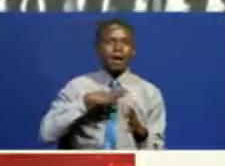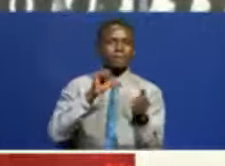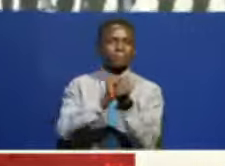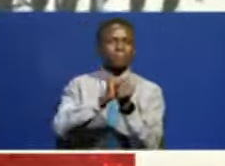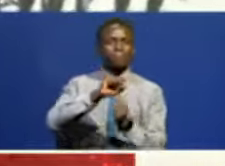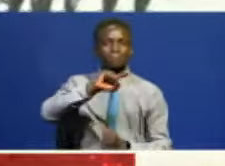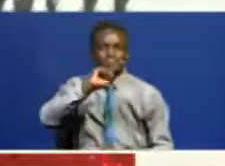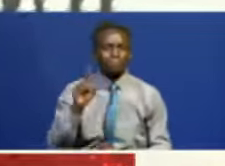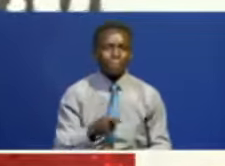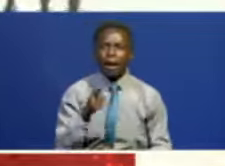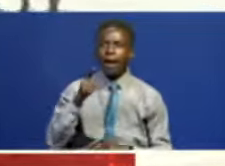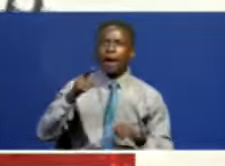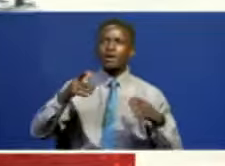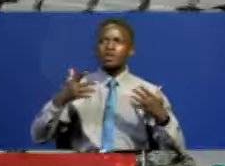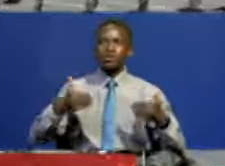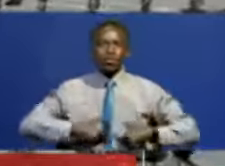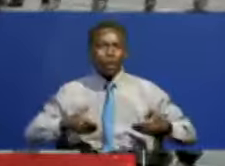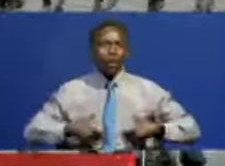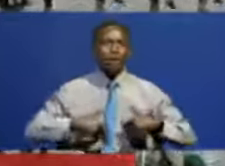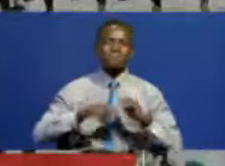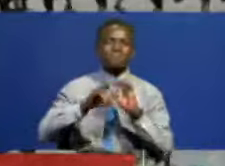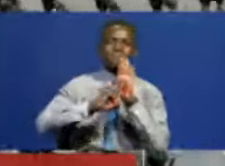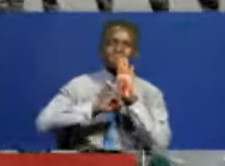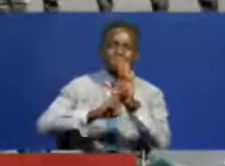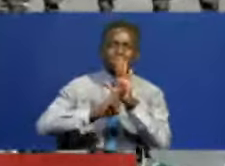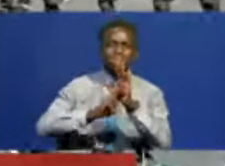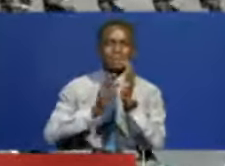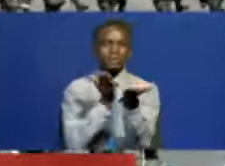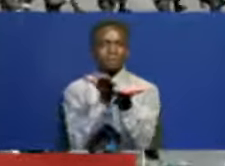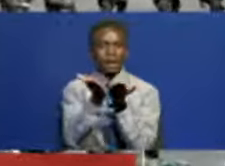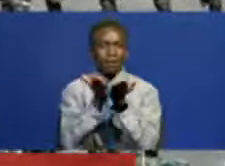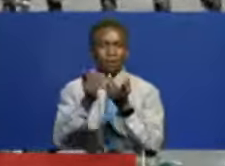10,521 wa huduma ya vijana kwa Taifa.